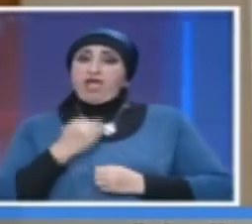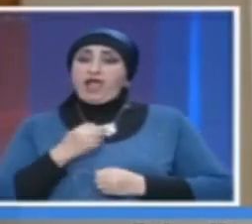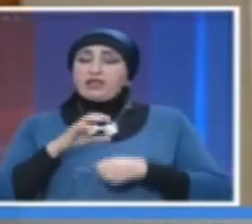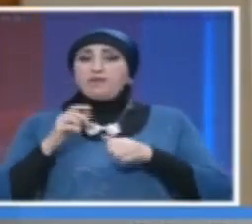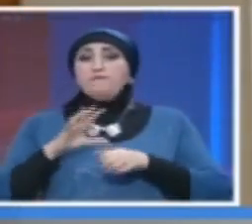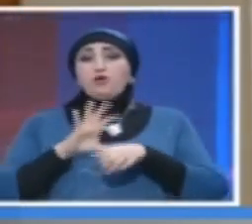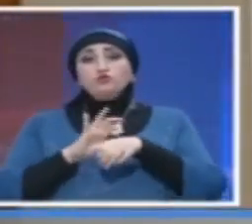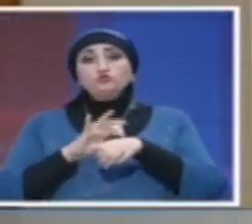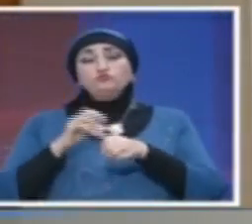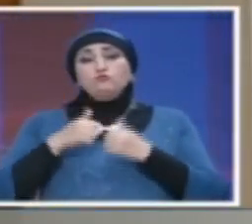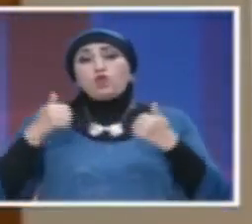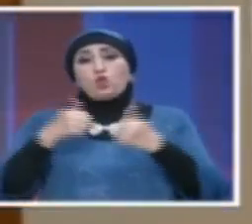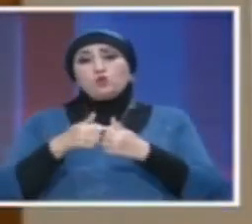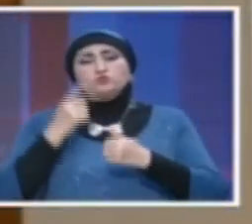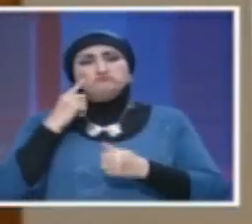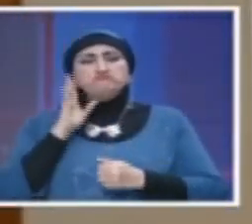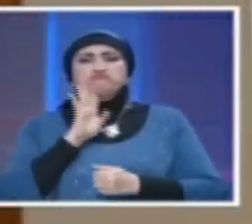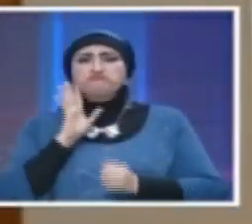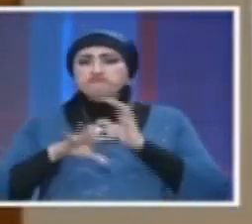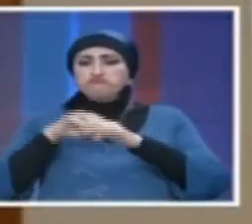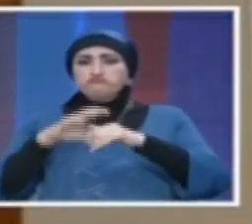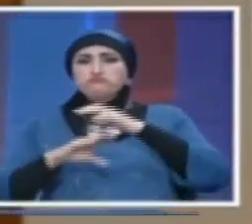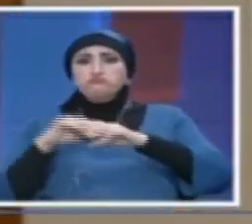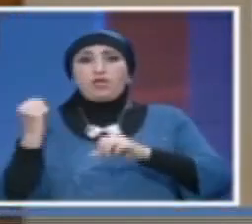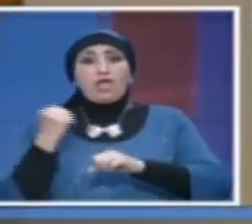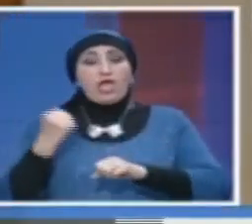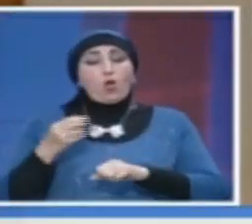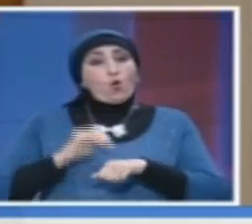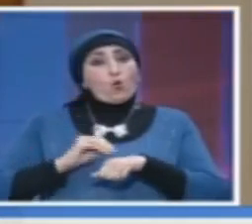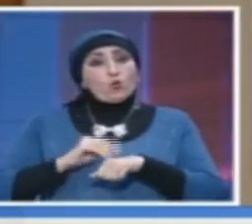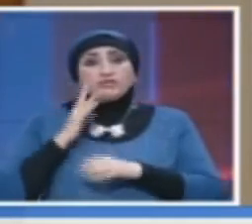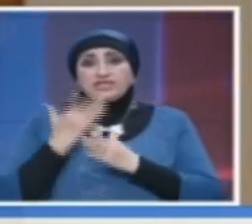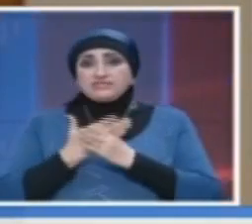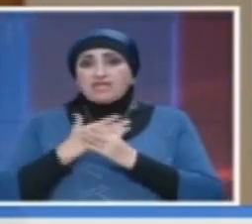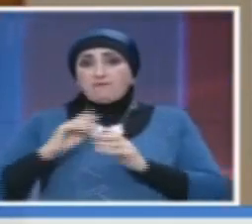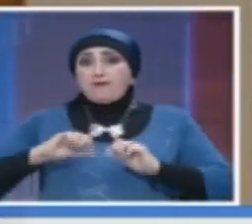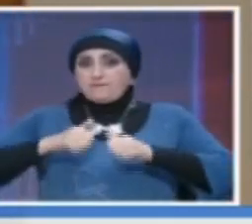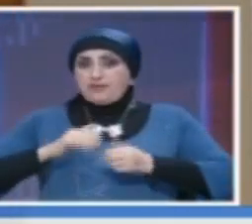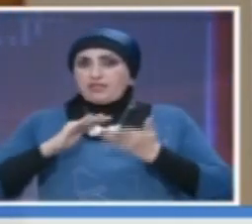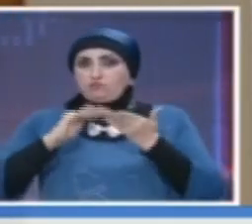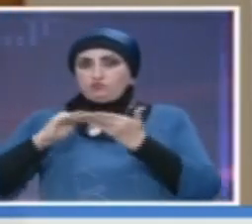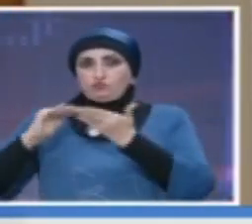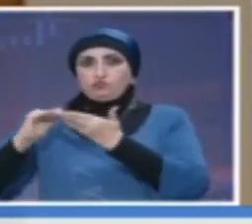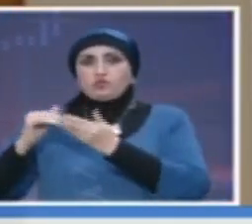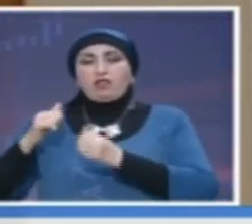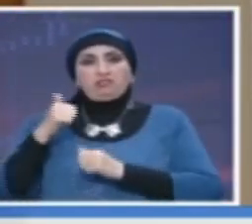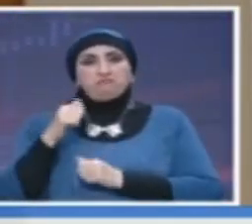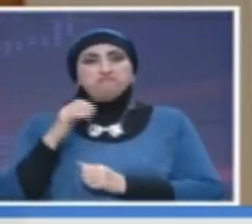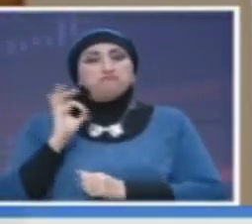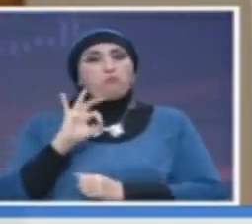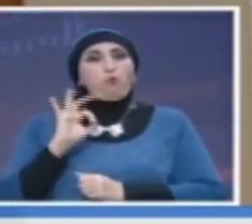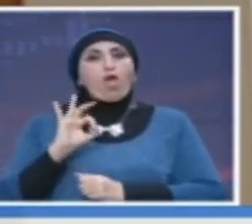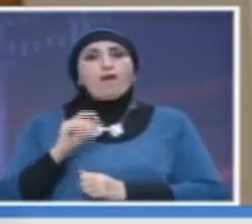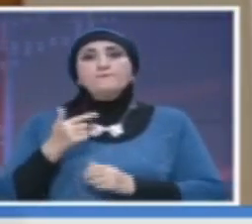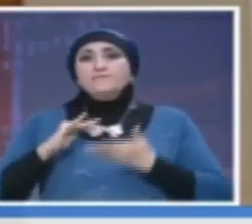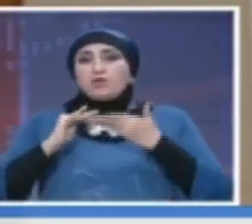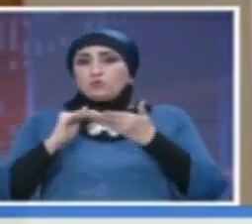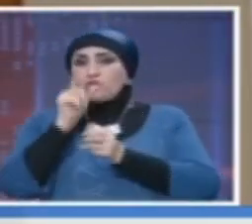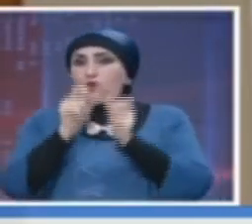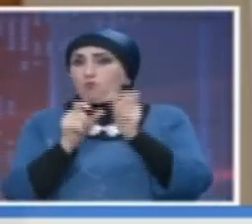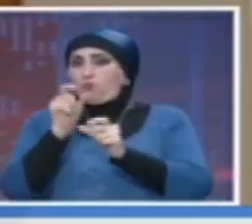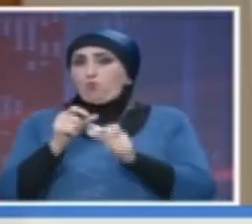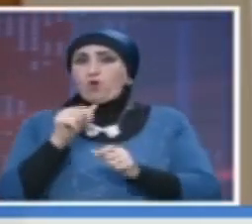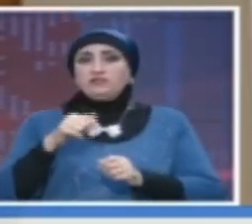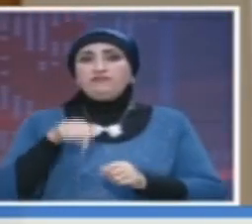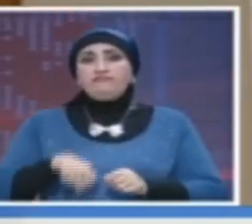ومهاراته الفنية والتدريبية تبقى على مستوى عالي جدا، ده بينعكس على تقديم خدمات ذات جودة عالية للمواطن المصري